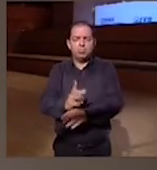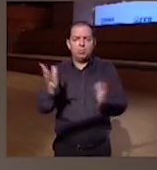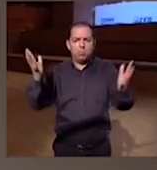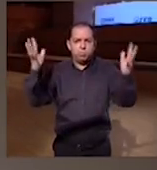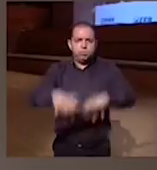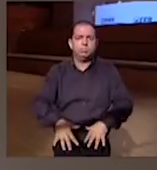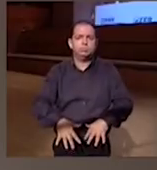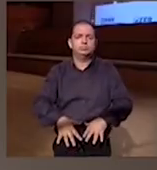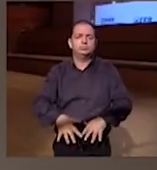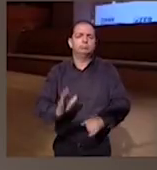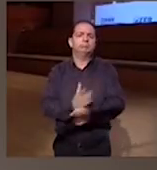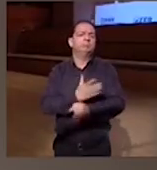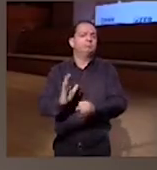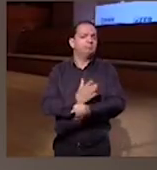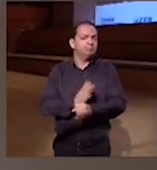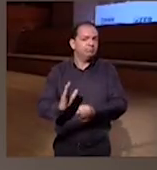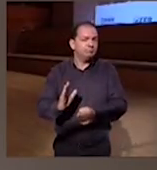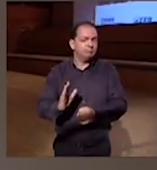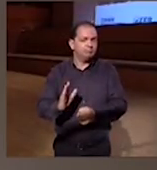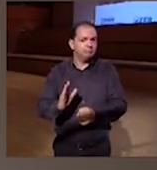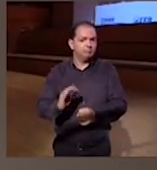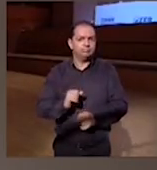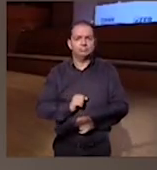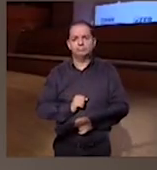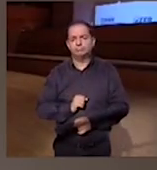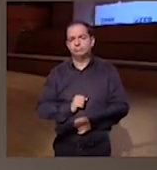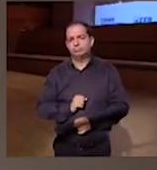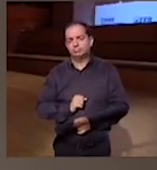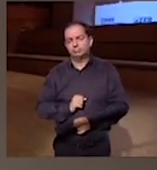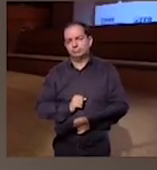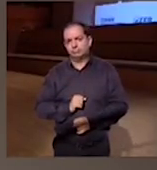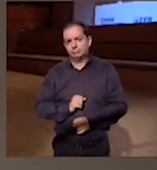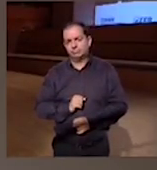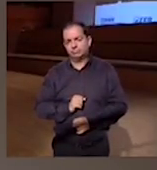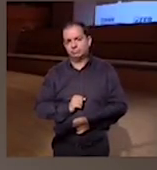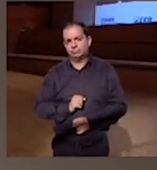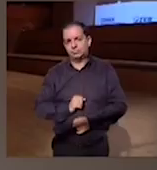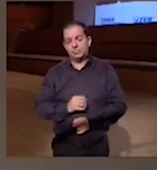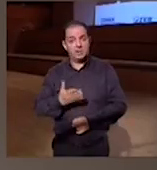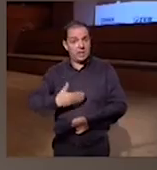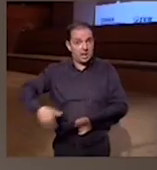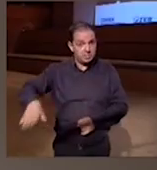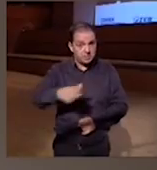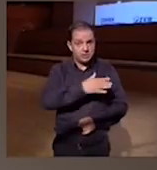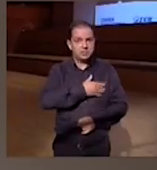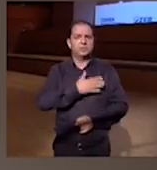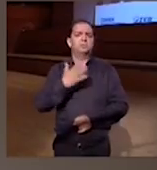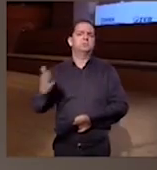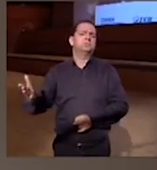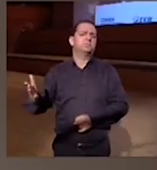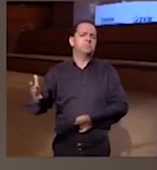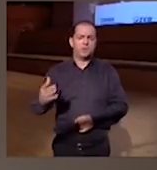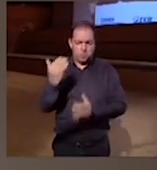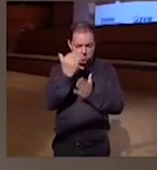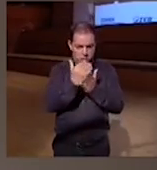Και θα ήταν λάθος και ανοησία να θεωρήσουμε ότι με το ημερολογιακό τέλος